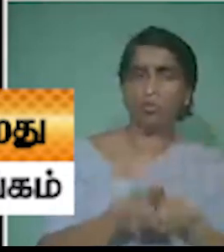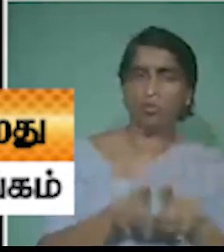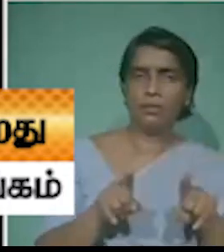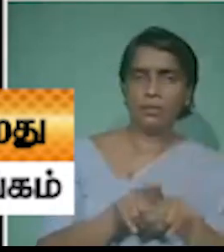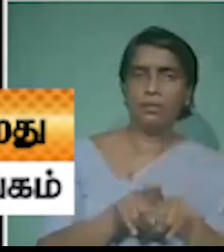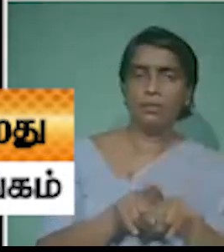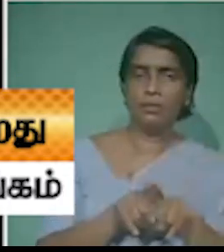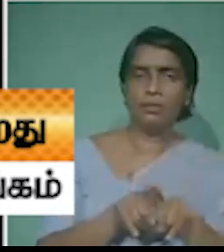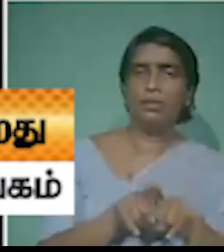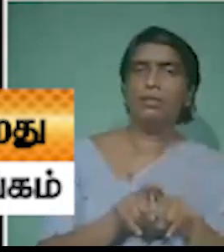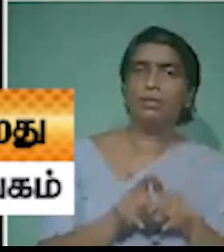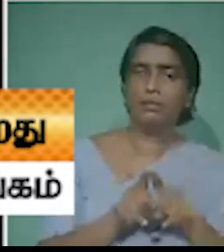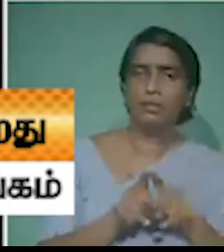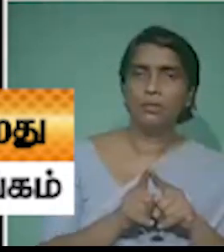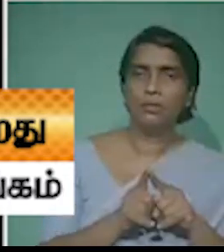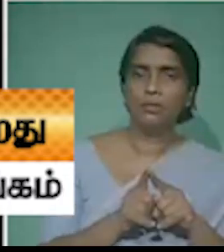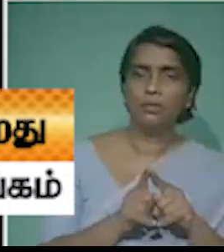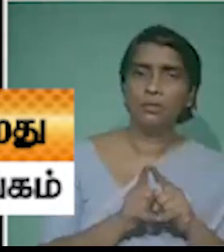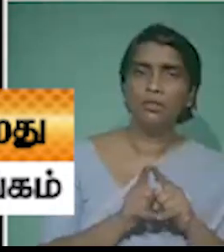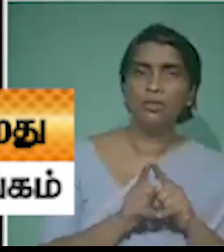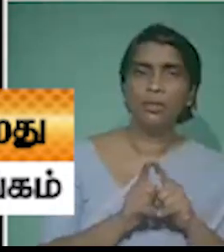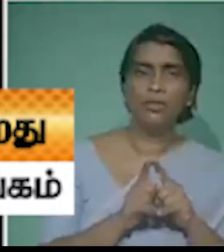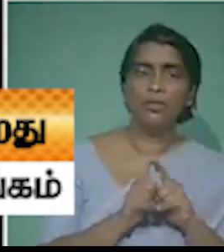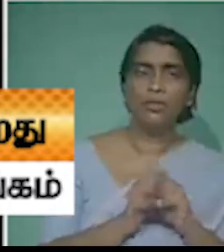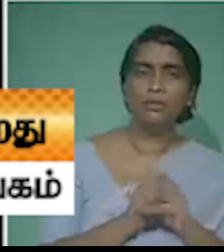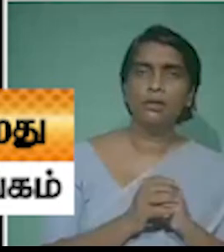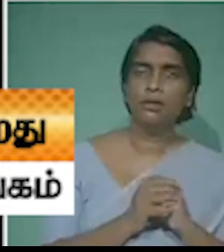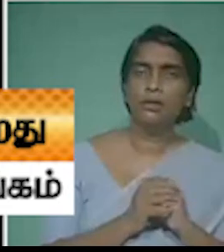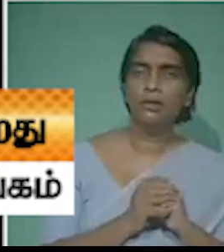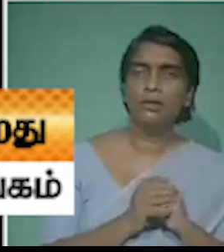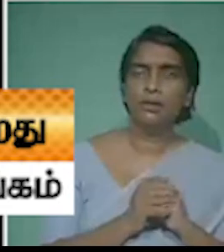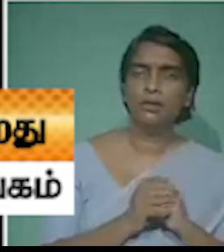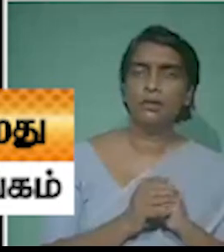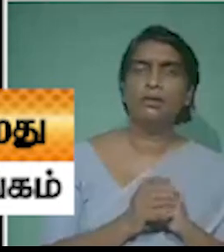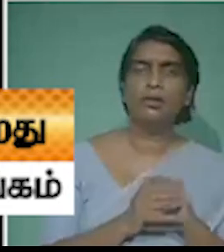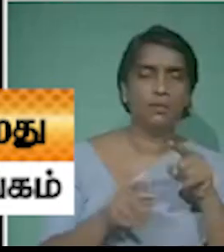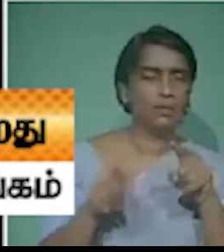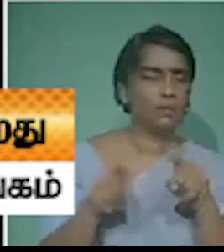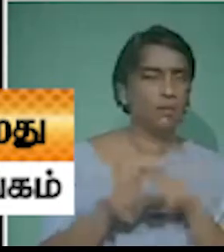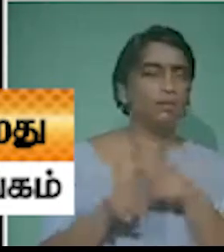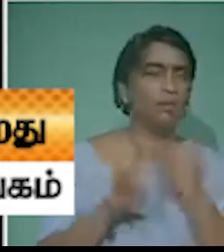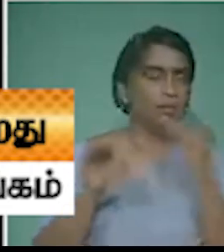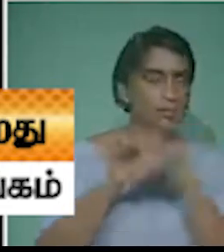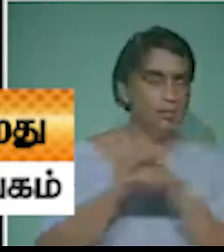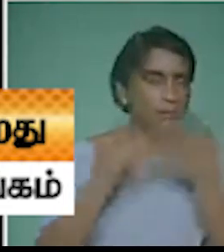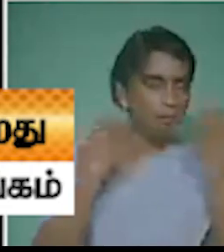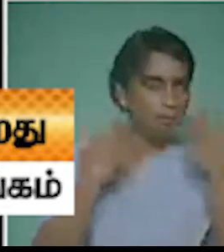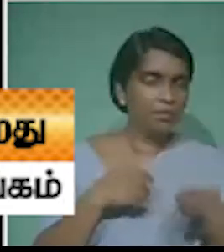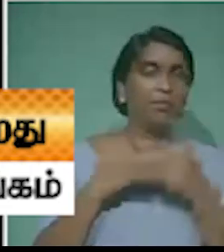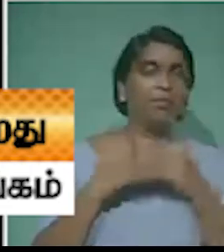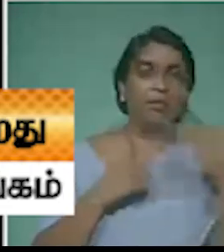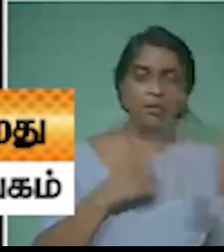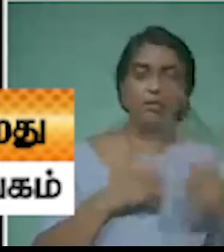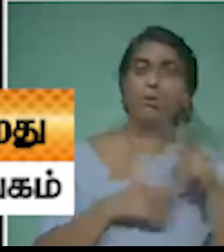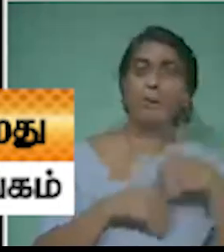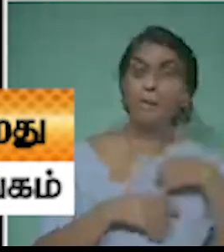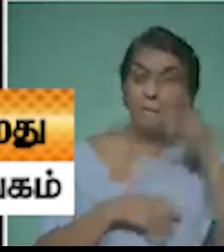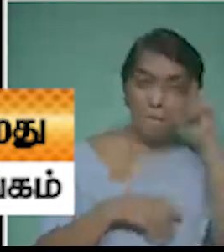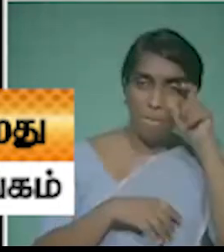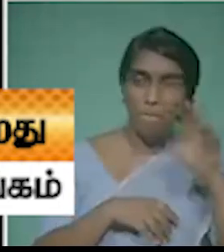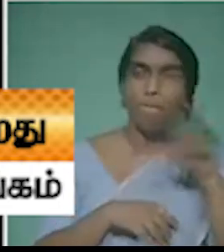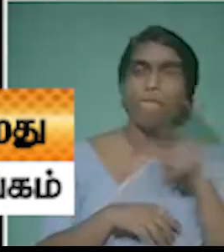76 ஏக்கர் நிலப்பரப்பு மாத்திரமே ஒதுக்கப்பட்டிருந்தது. ஆனால் தற்போது 296 ஏக்கர் நிலப்பரப்பு அகழ்வாராய்ச்சிக்கென ஒதுக்குவதற்காக